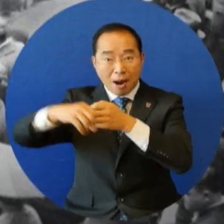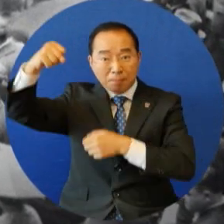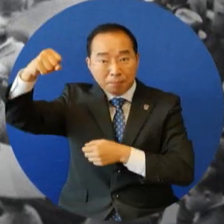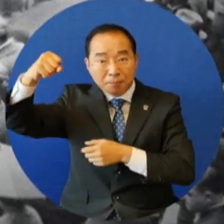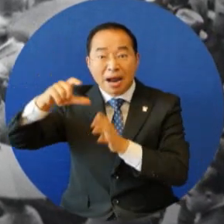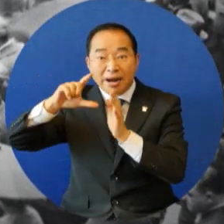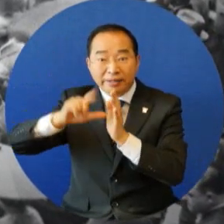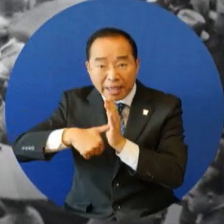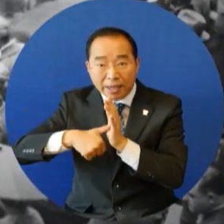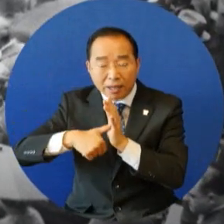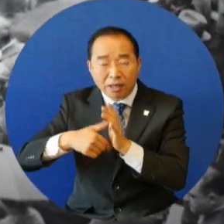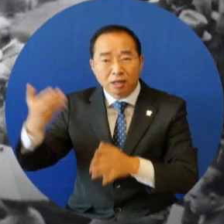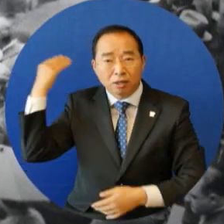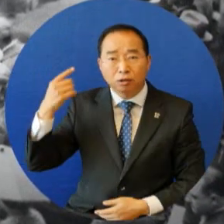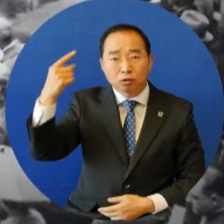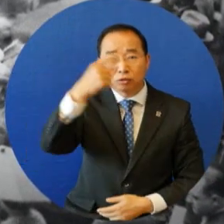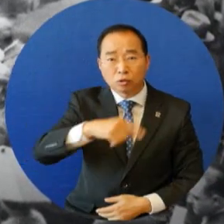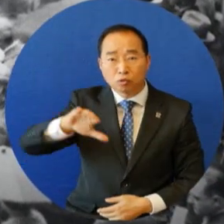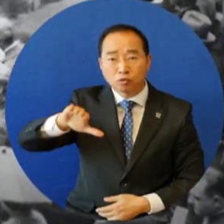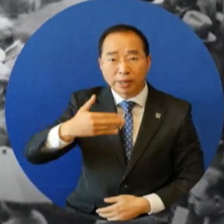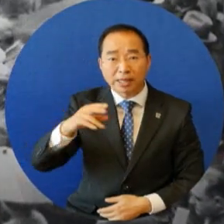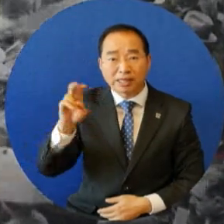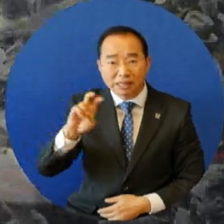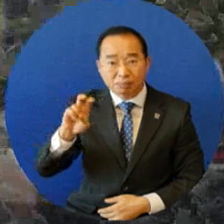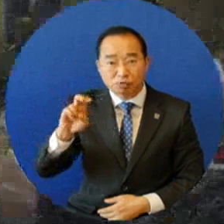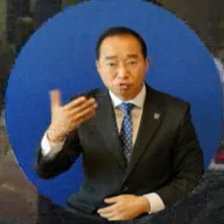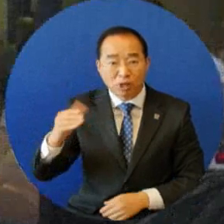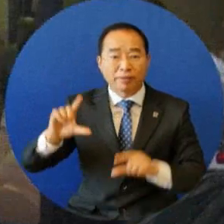적에 1929년 대공황이 터집니다.